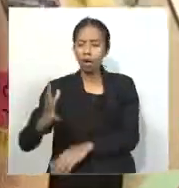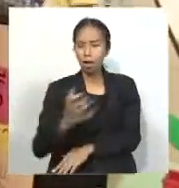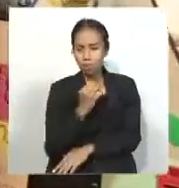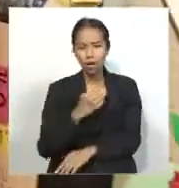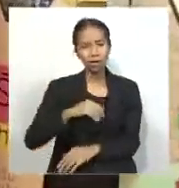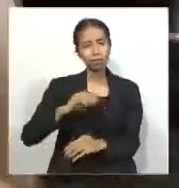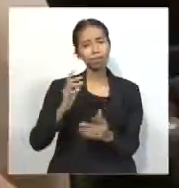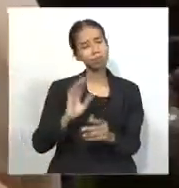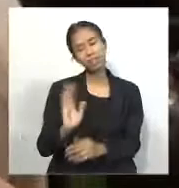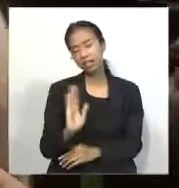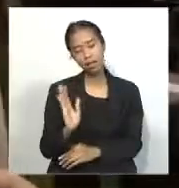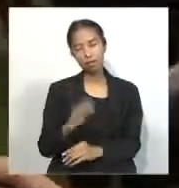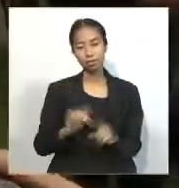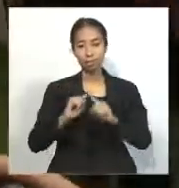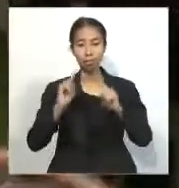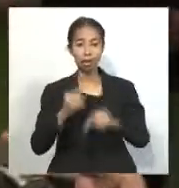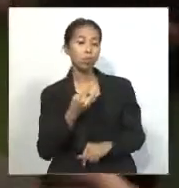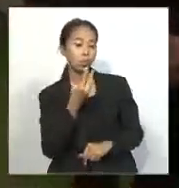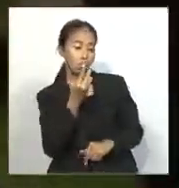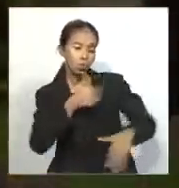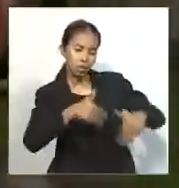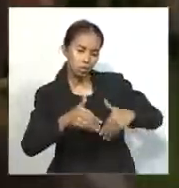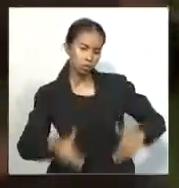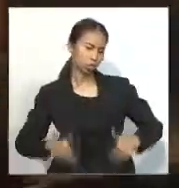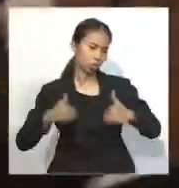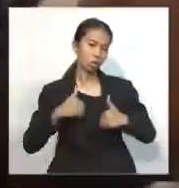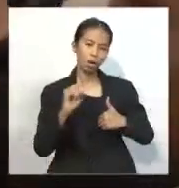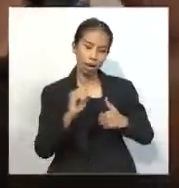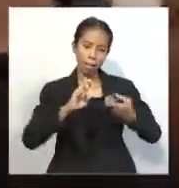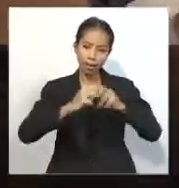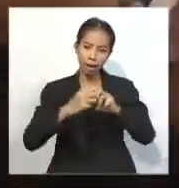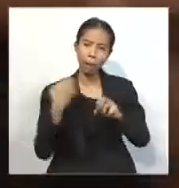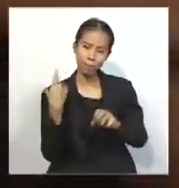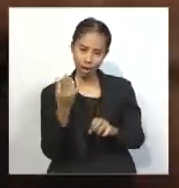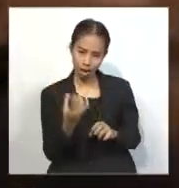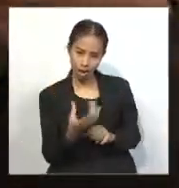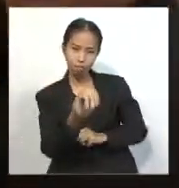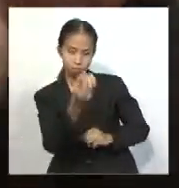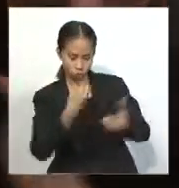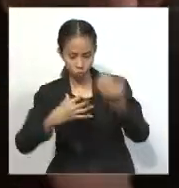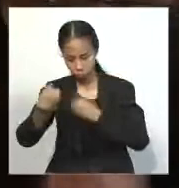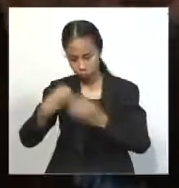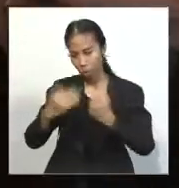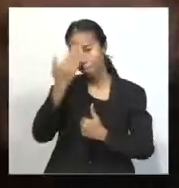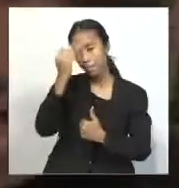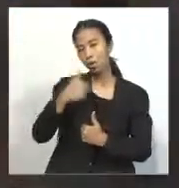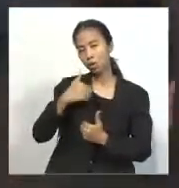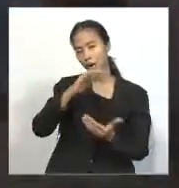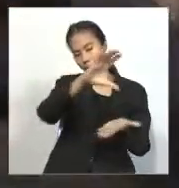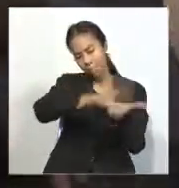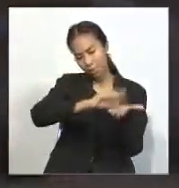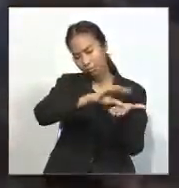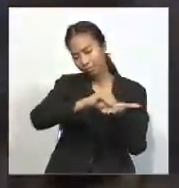ม่ได้มุ่งหวังสื่ออื่นนอกจากมาดูความเป็นอยู่และมารับฟังปัญหาจากประชาชนเพื่อจะได้แก้ไขปัญหาได้อย่างตรง